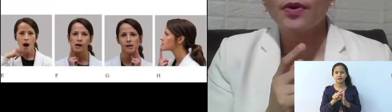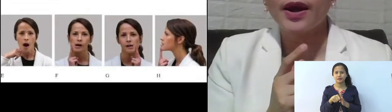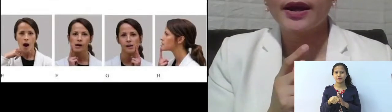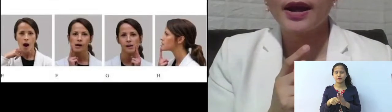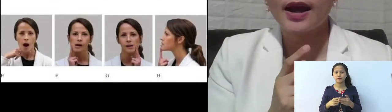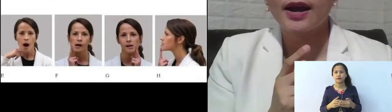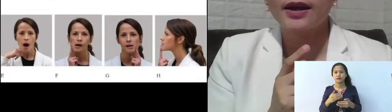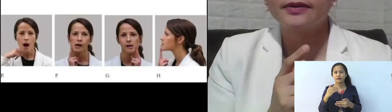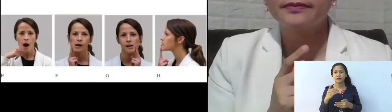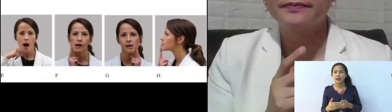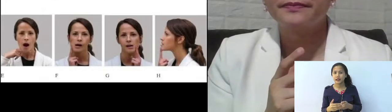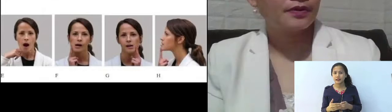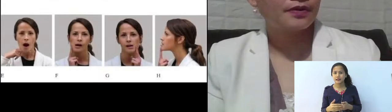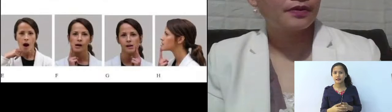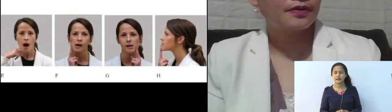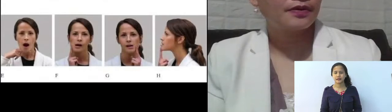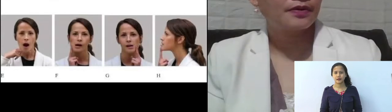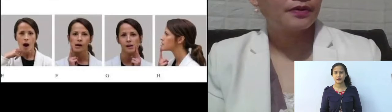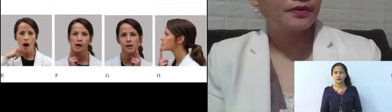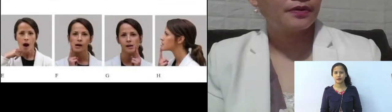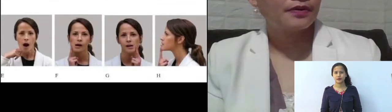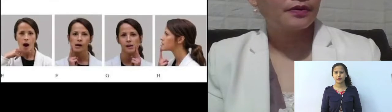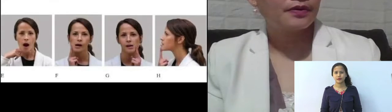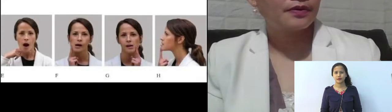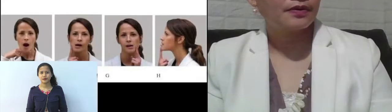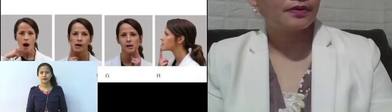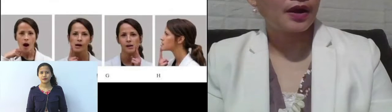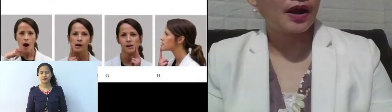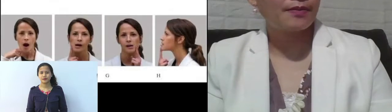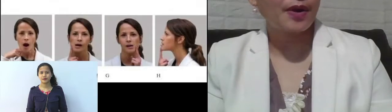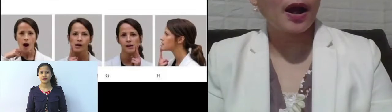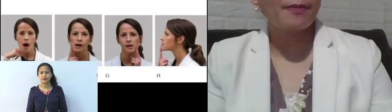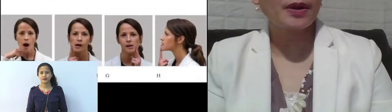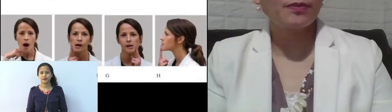Yung pagbuka po ang nire-resist po natin dito.